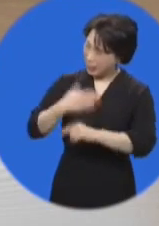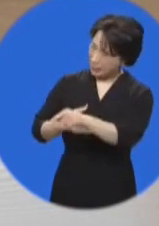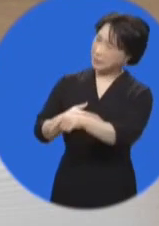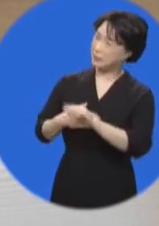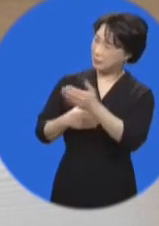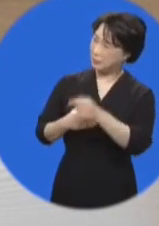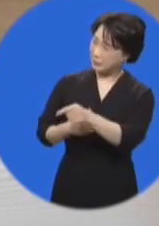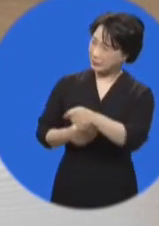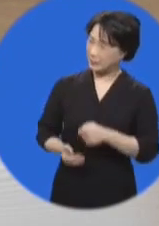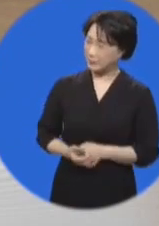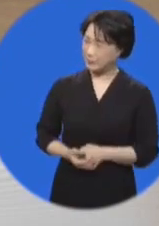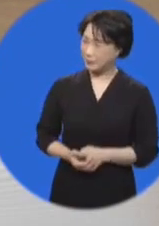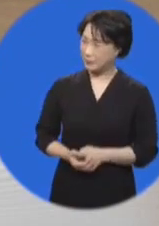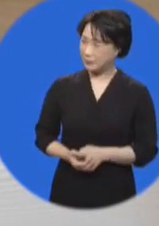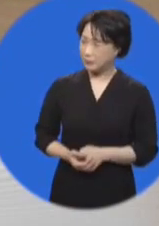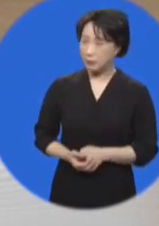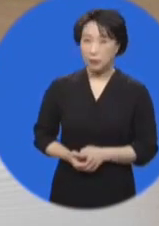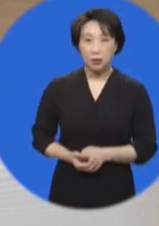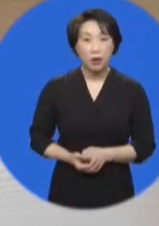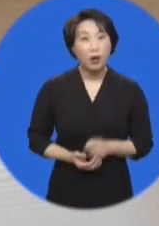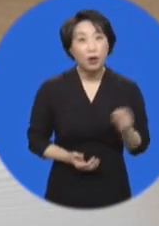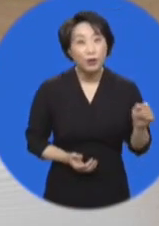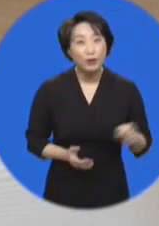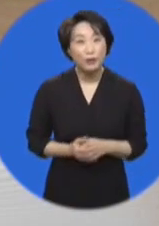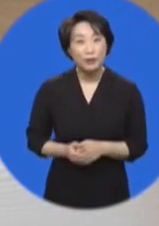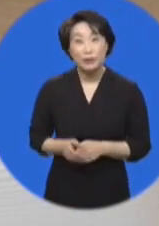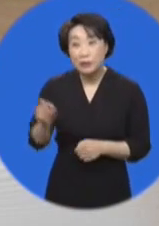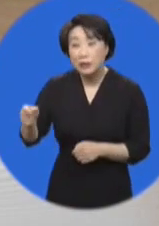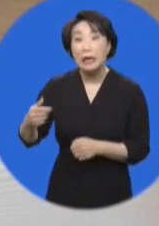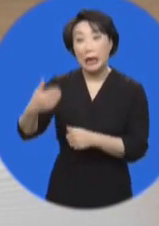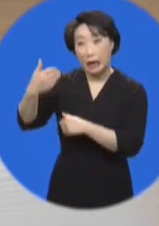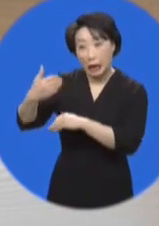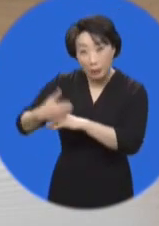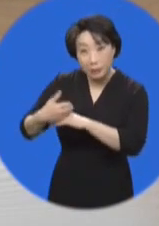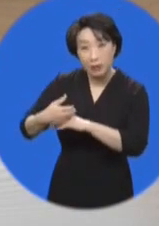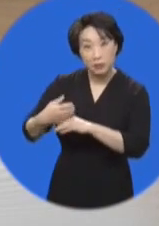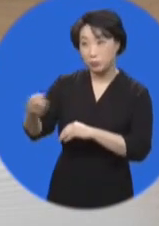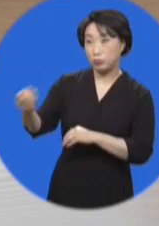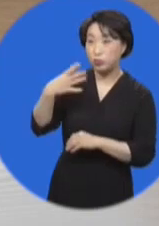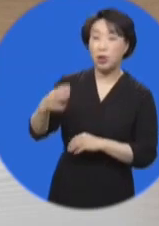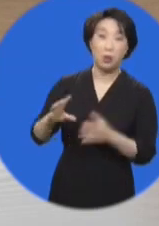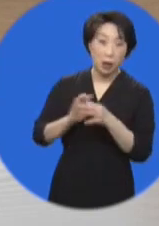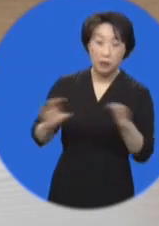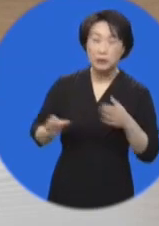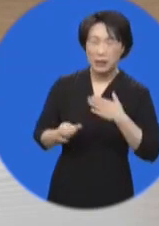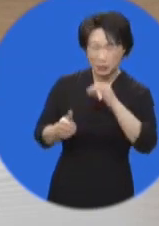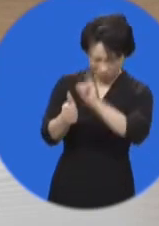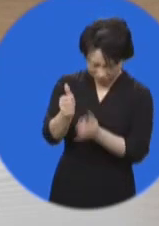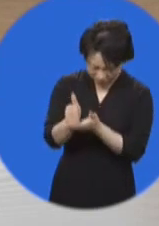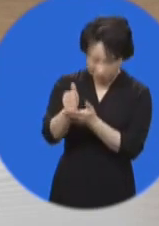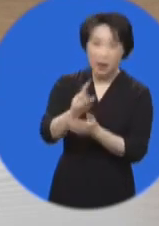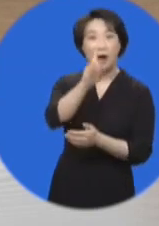알아야지 그 사람이 감사하든 무시하든 상관없어 나는